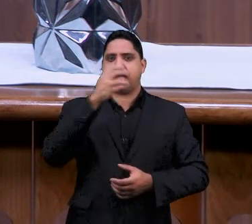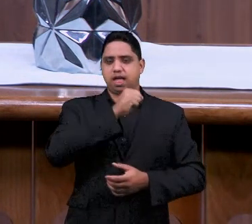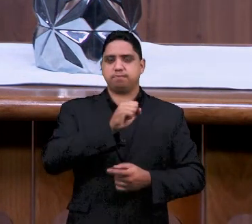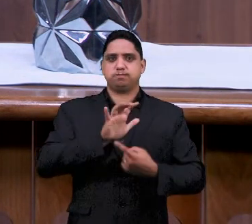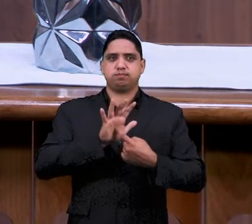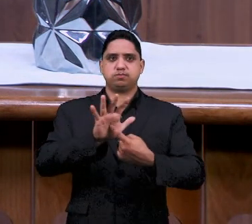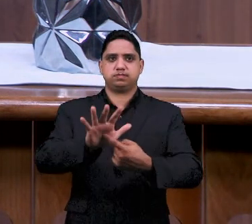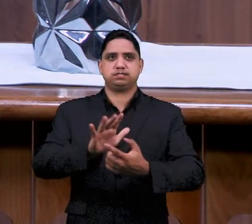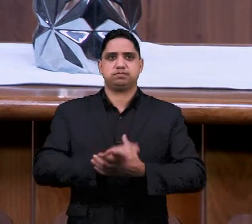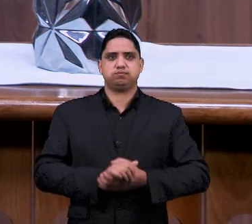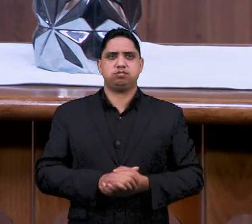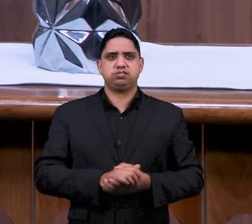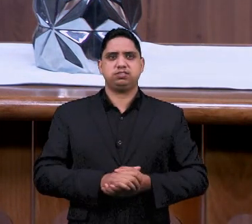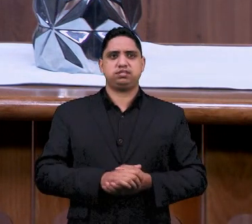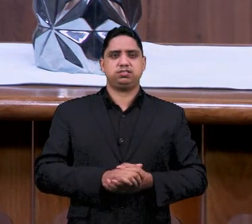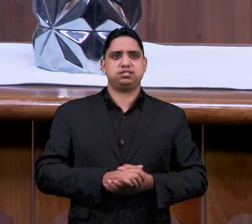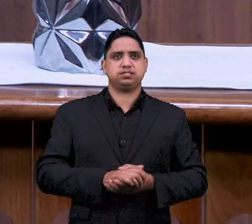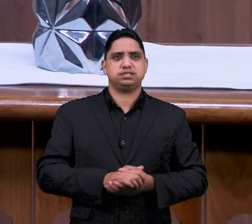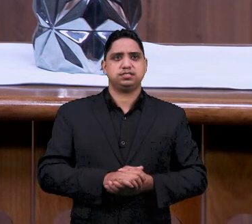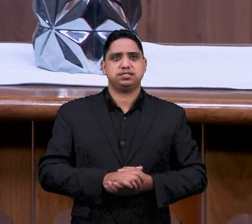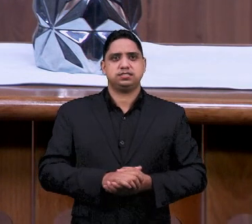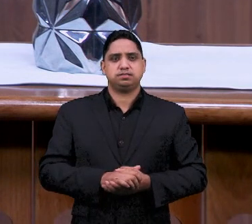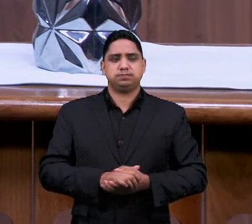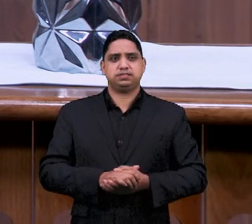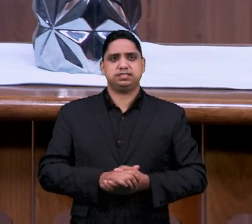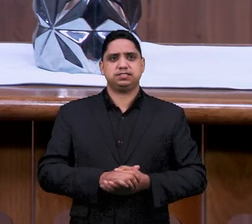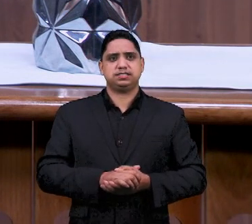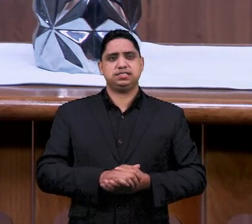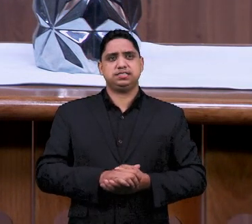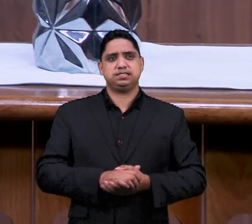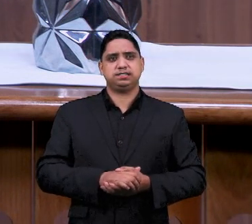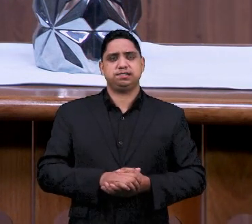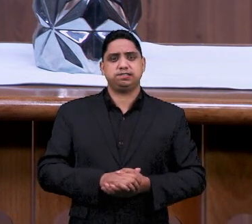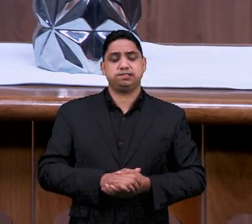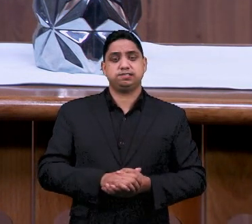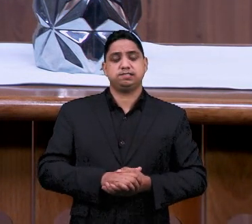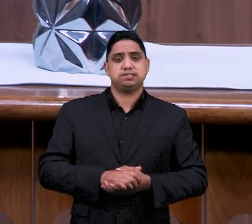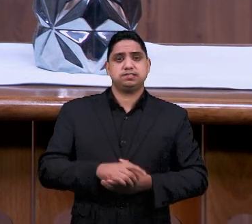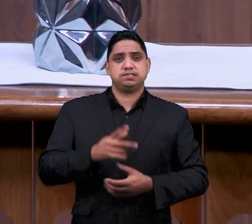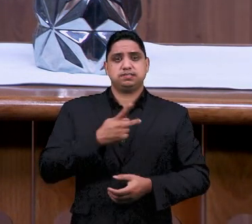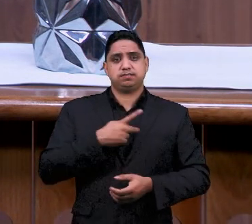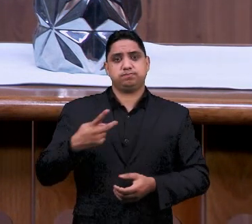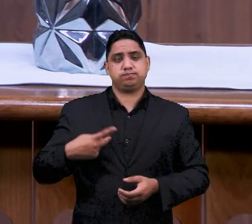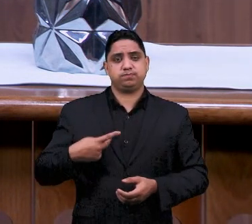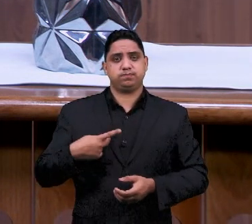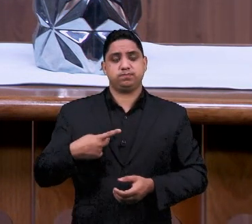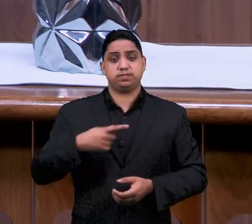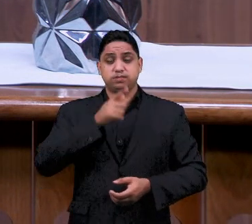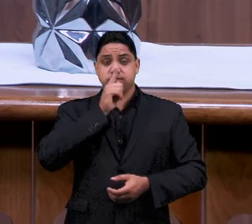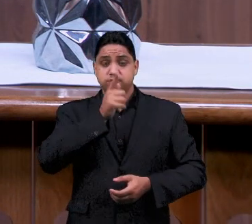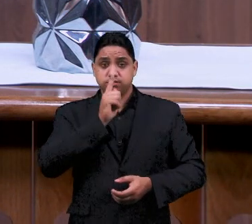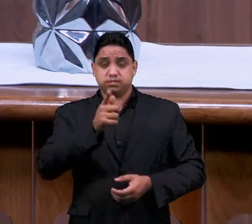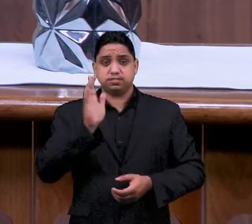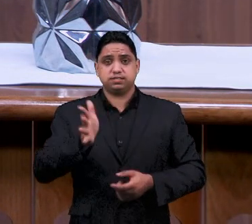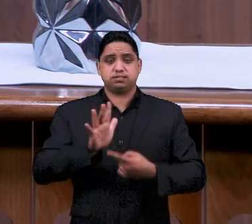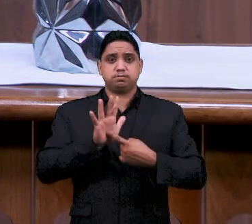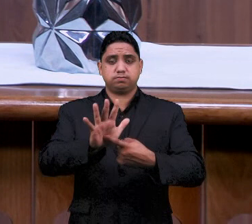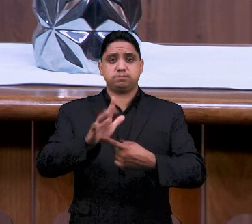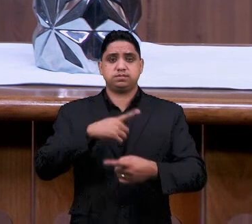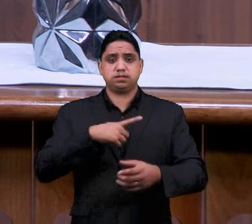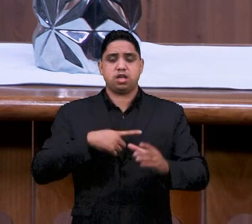rapidement passer aux frères et sœurs ici, comme le pasteur Jodetti a déjà communiqué. Il y a une séquence de questions qui